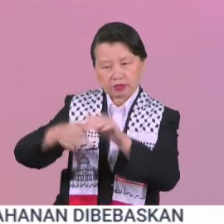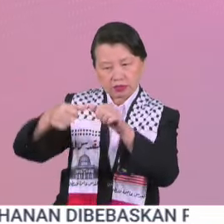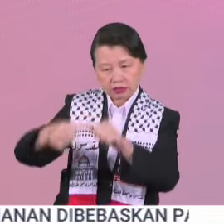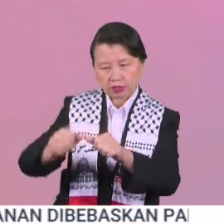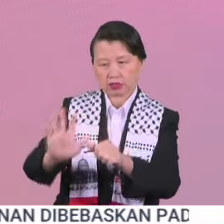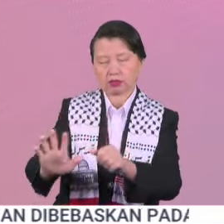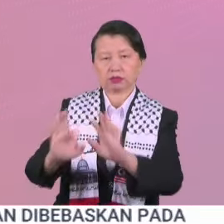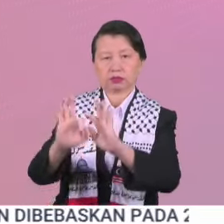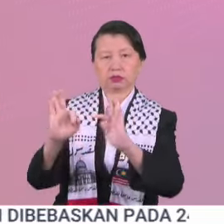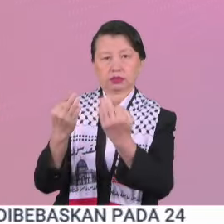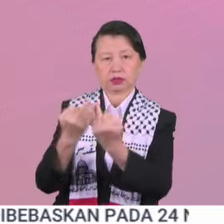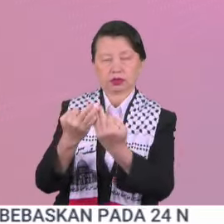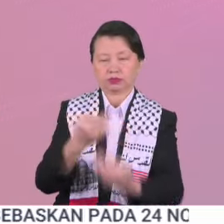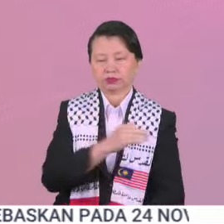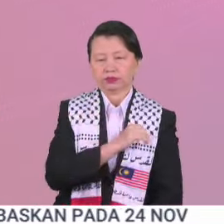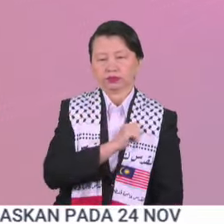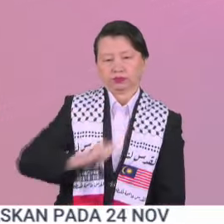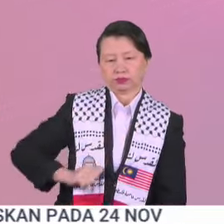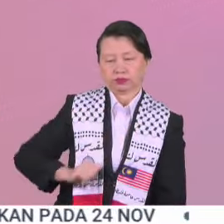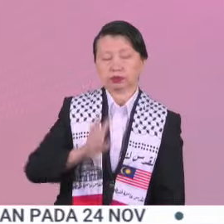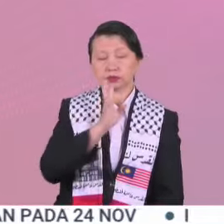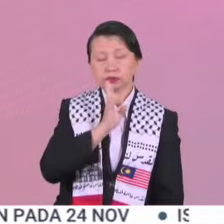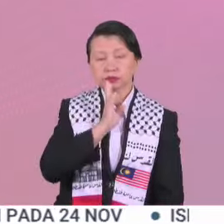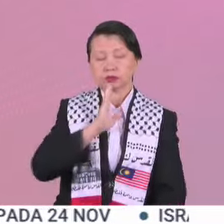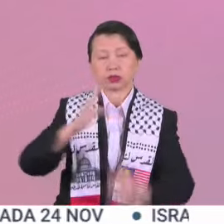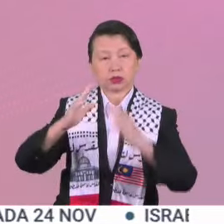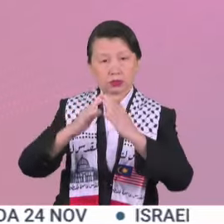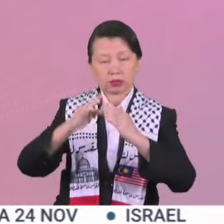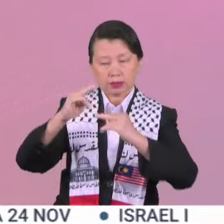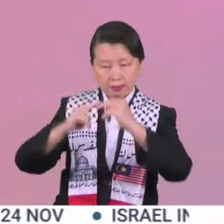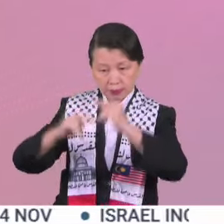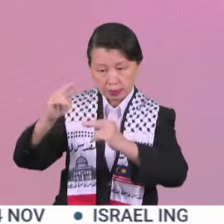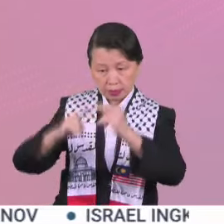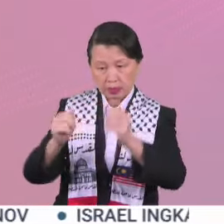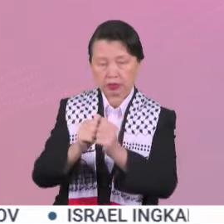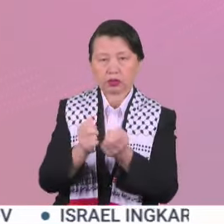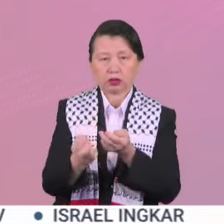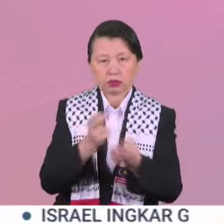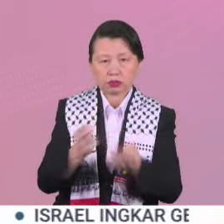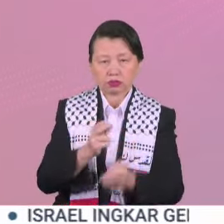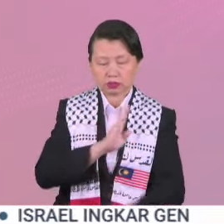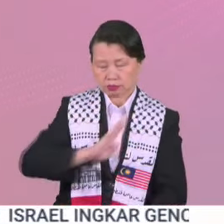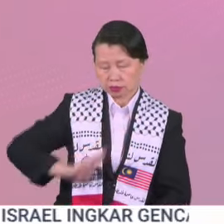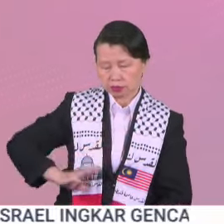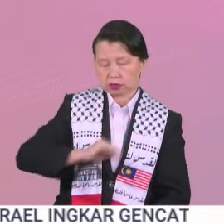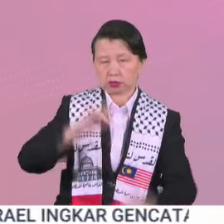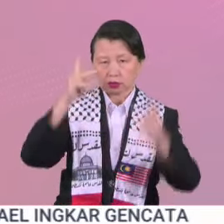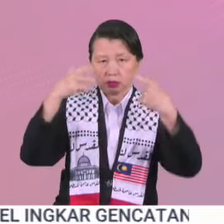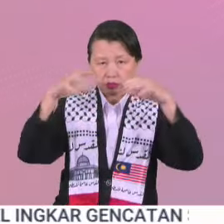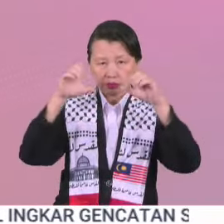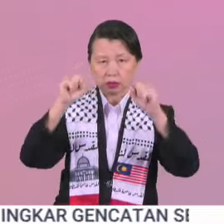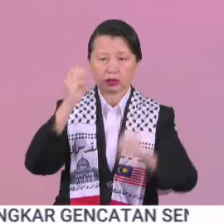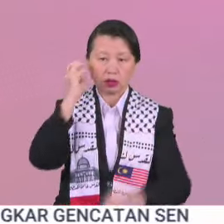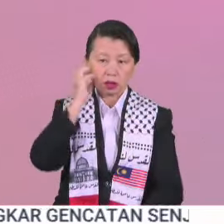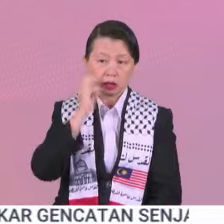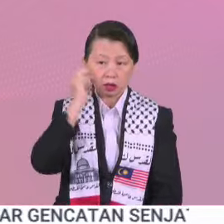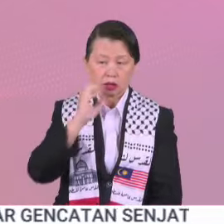seisi keluarga seri Paduka bertitah rumah yang dibina dengan usaha Baginda dan presiden iriah Arab